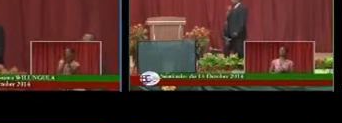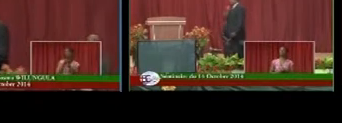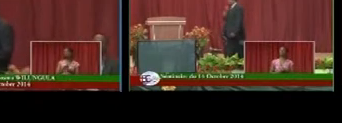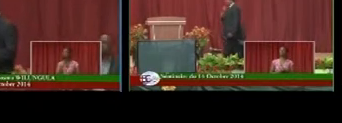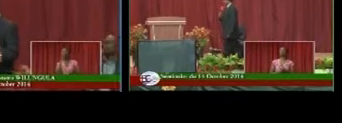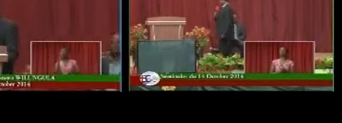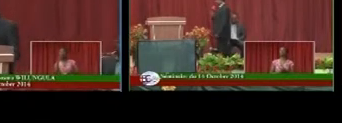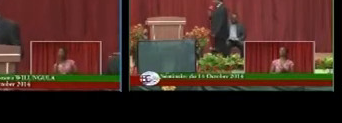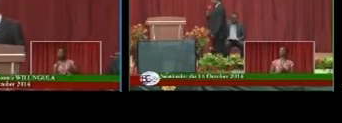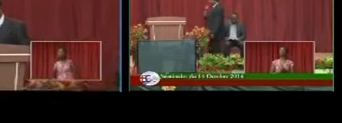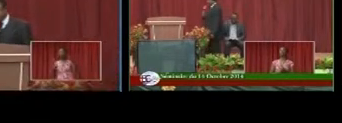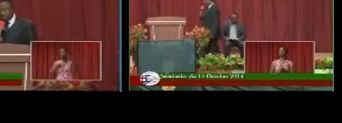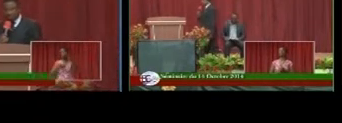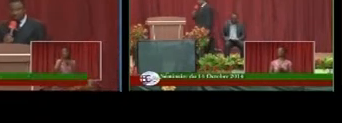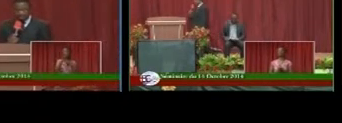Saint-Esprit.